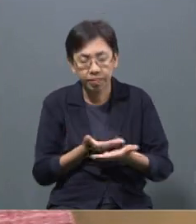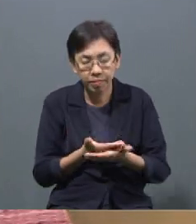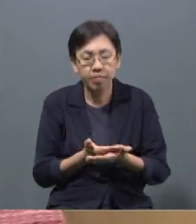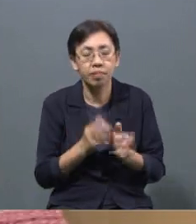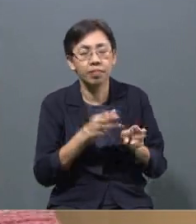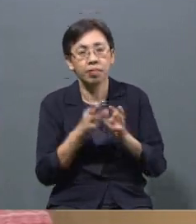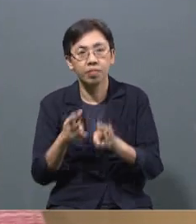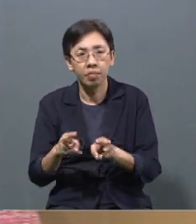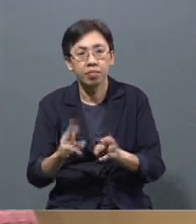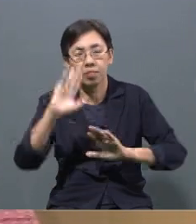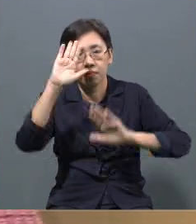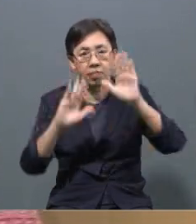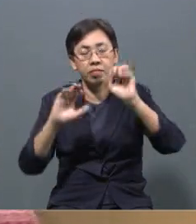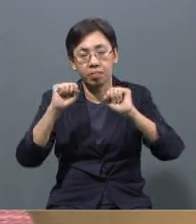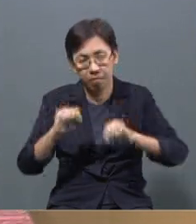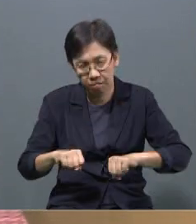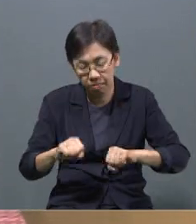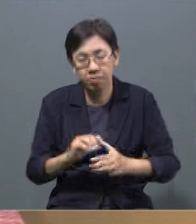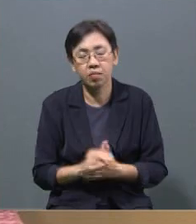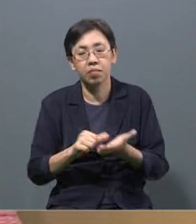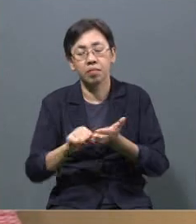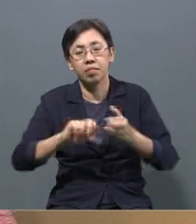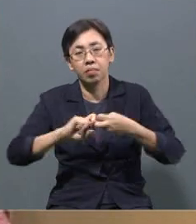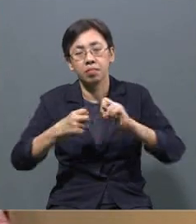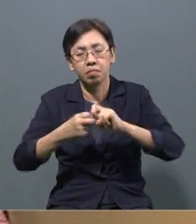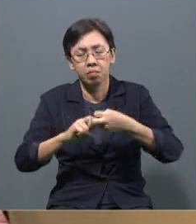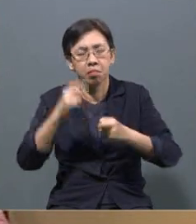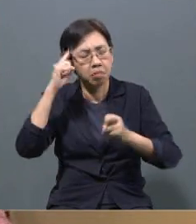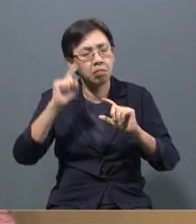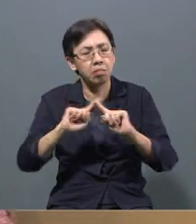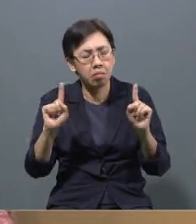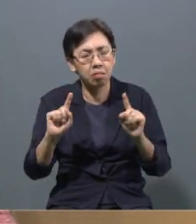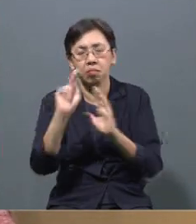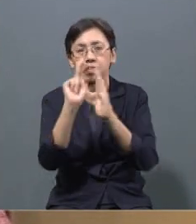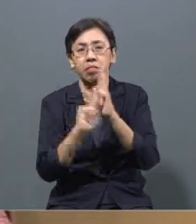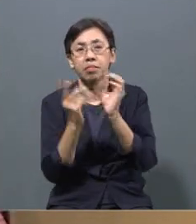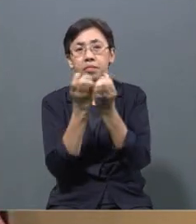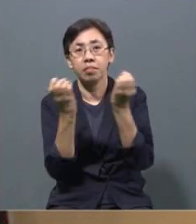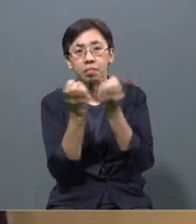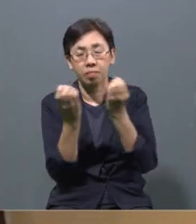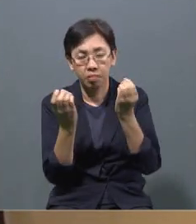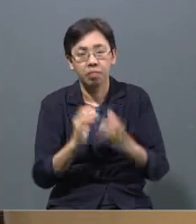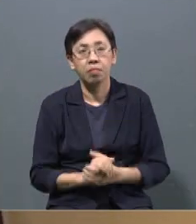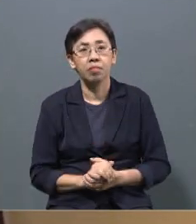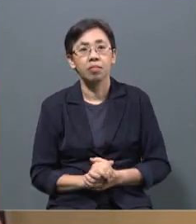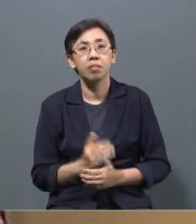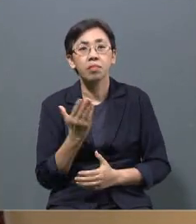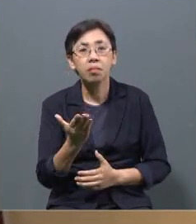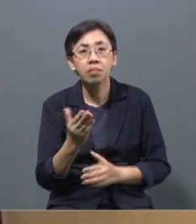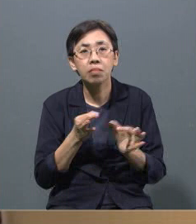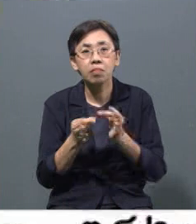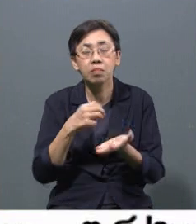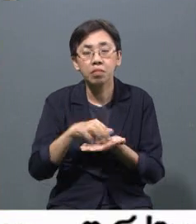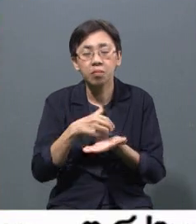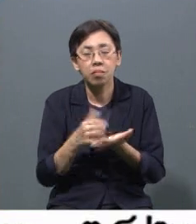างในการทำประชามติเพื่อแก้ไขปัญหาความเห็นต่างในรัฐธรรมนูญนะคะก็คือคุณนิกรจำนงเปิดเผยว่า